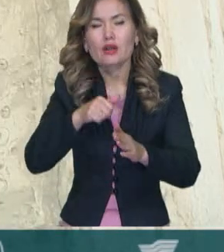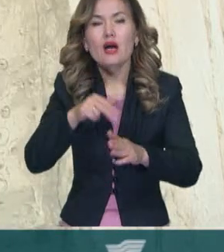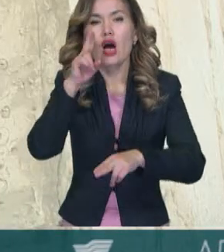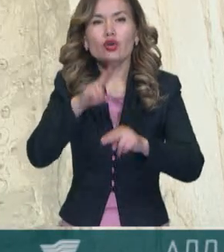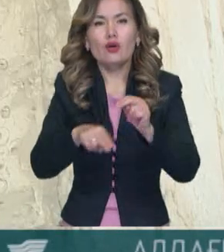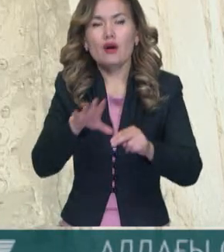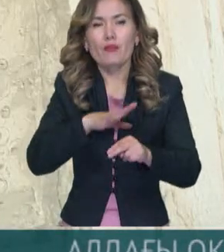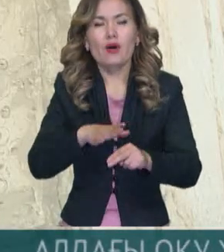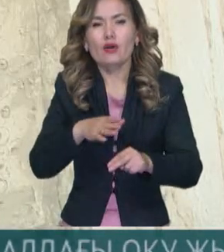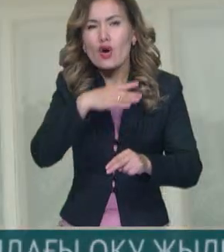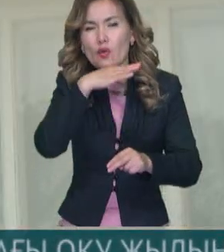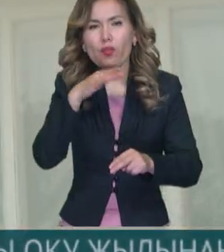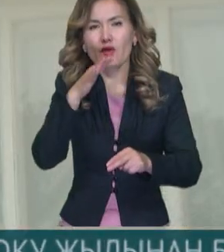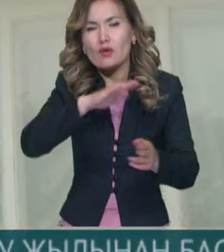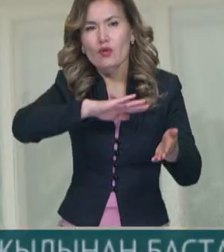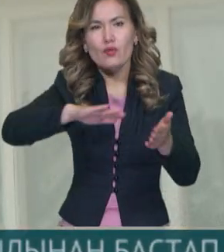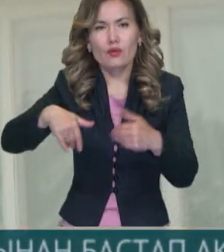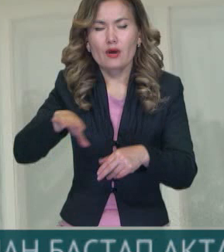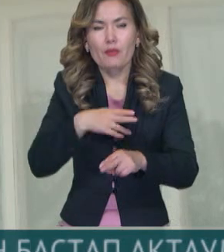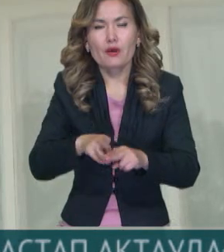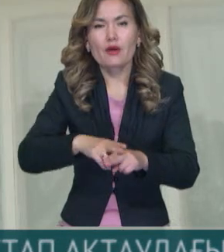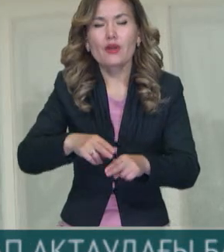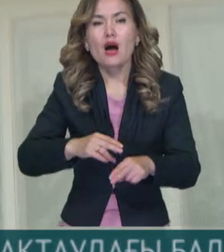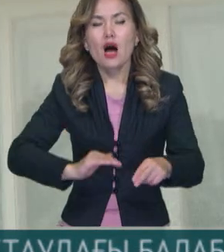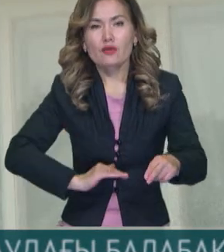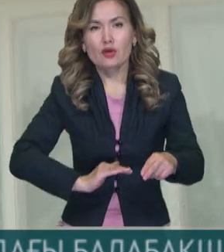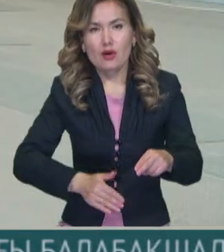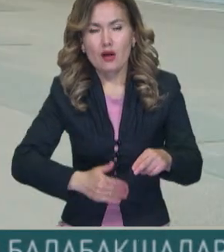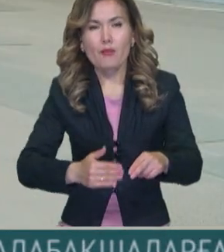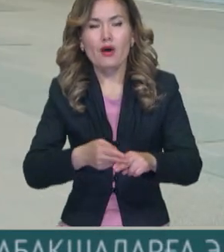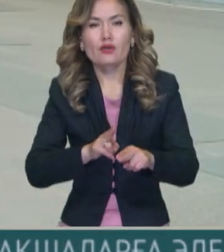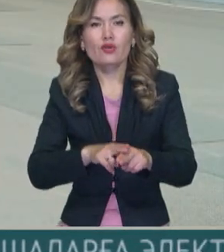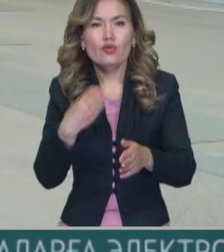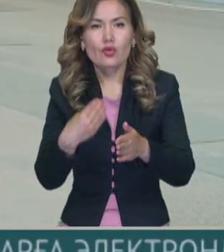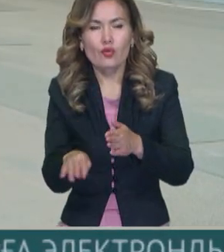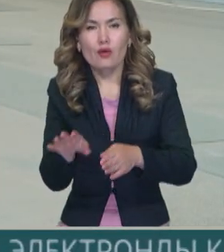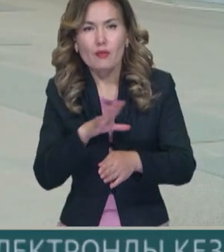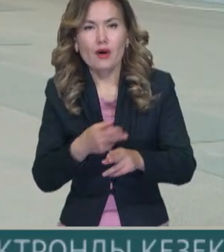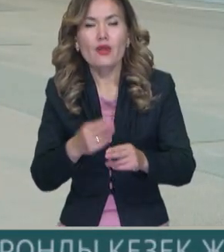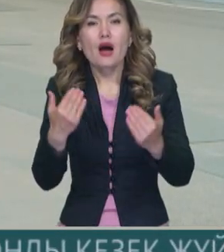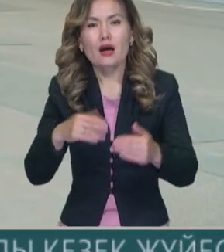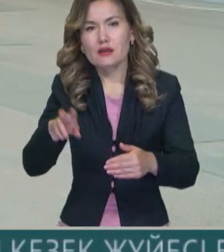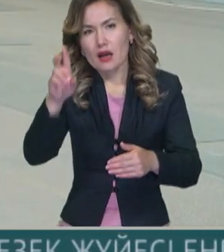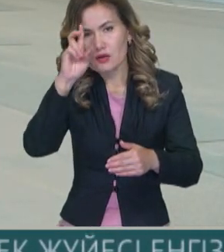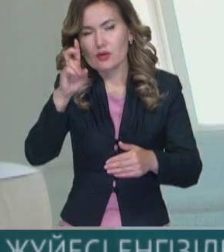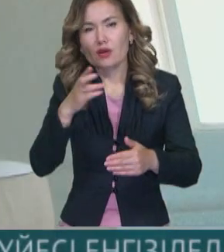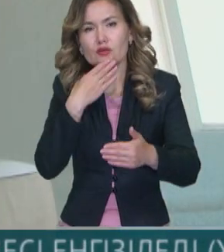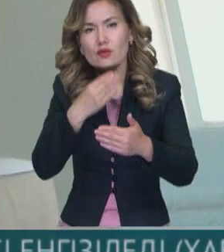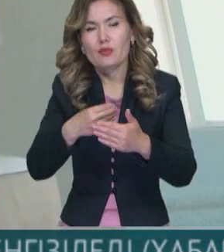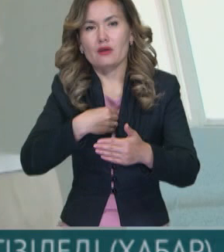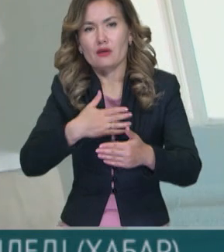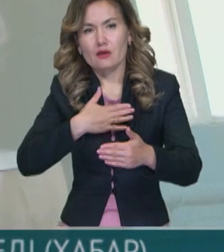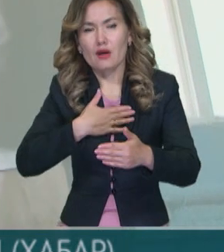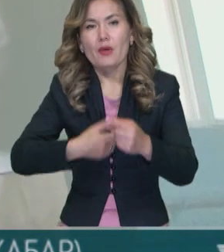Алайда бірнеше жылдан соң манежі жекенің қолына өтіп кеткен. Кейіннен тағы да сатылып, нысан талан-таражға түскен. Осылайша жақында ғана